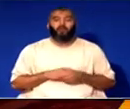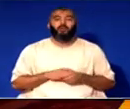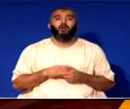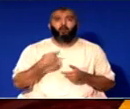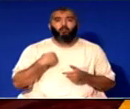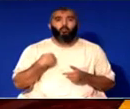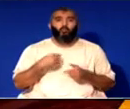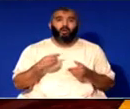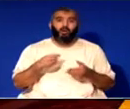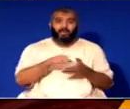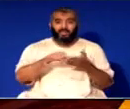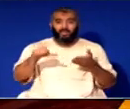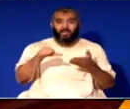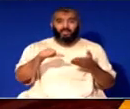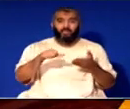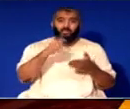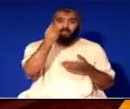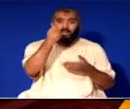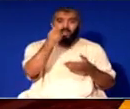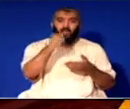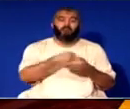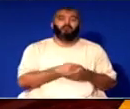والدتي يعتبر صدقة جارية أم لا؟